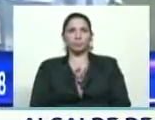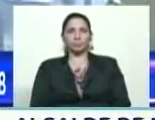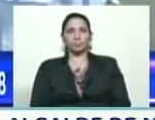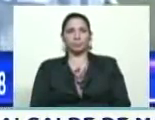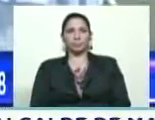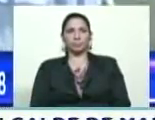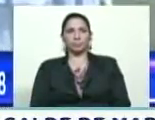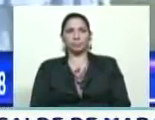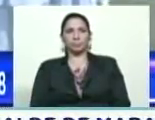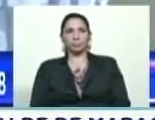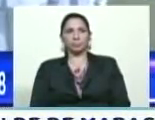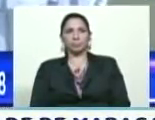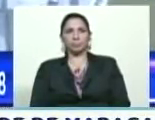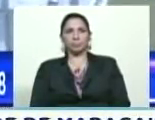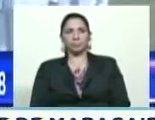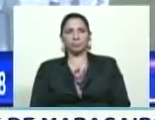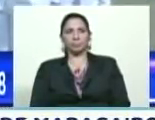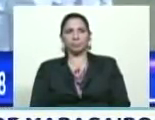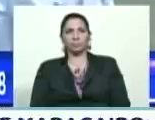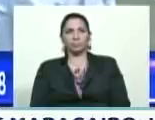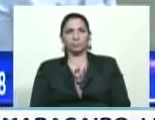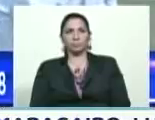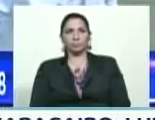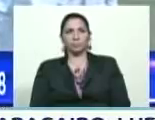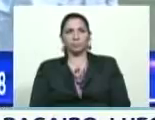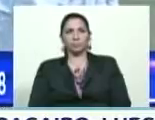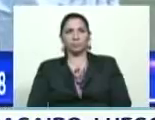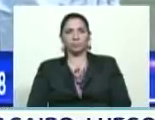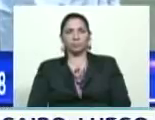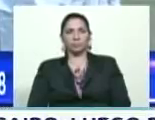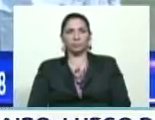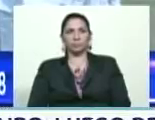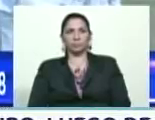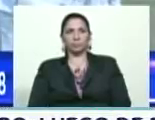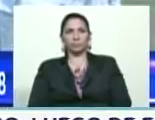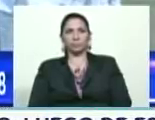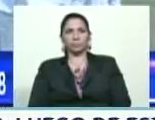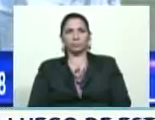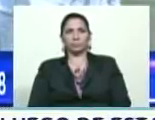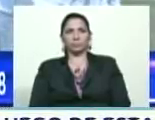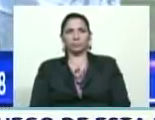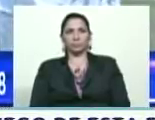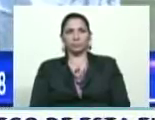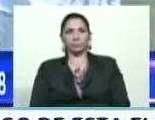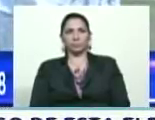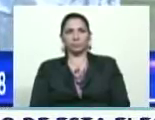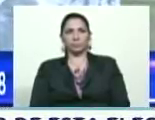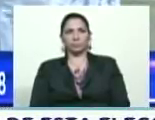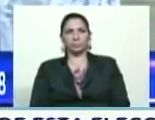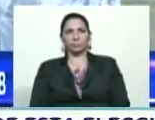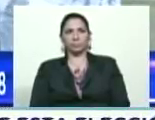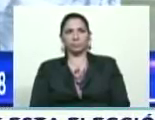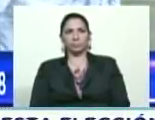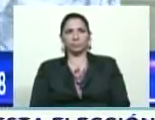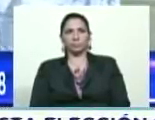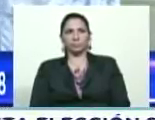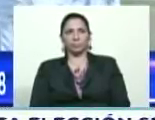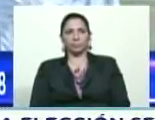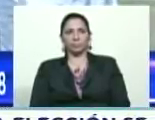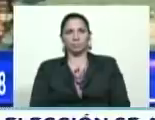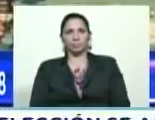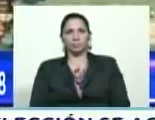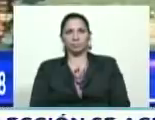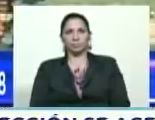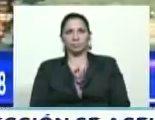И таким образом я открываю эту новую страницу в нашем сотрудничестве, хотя она и не совсем новая, потому что в 2013 году мы